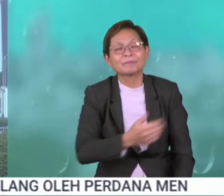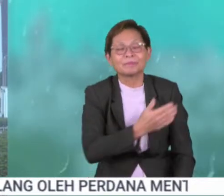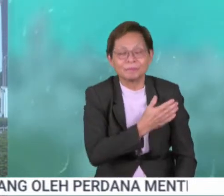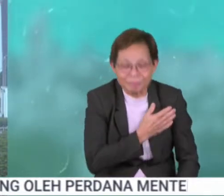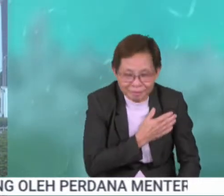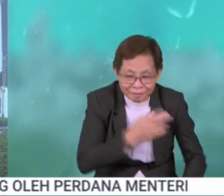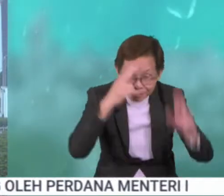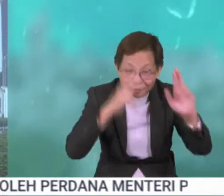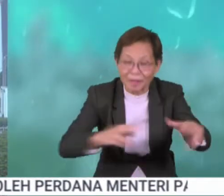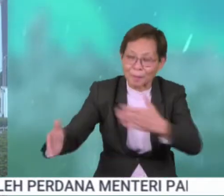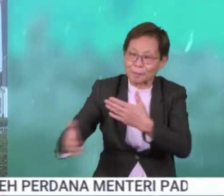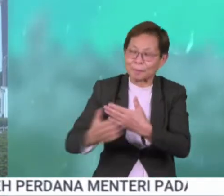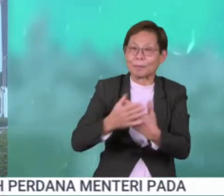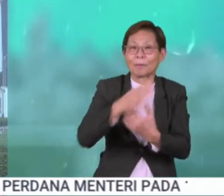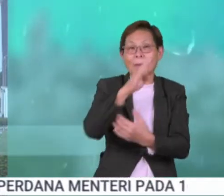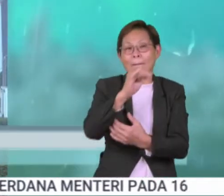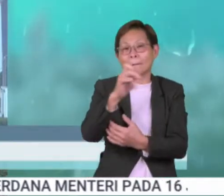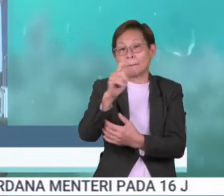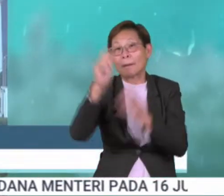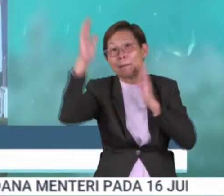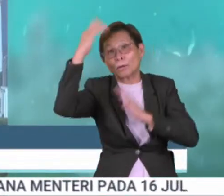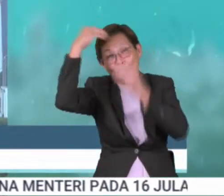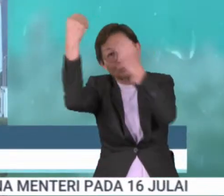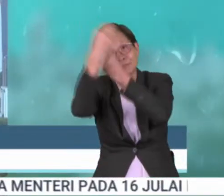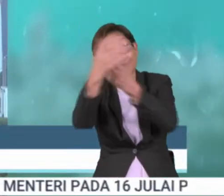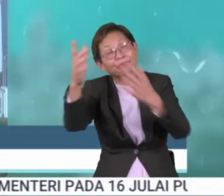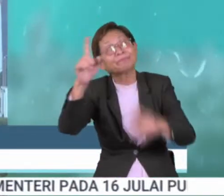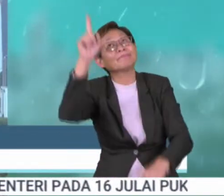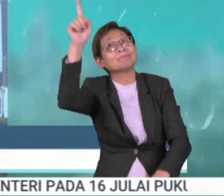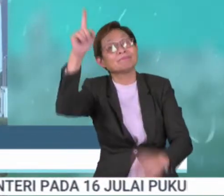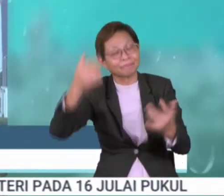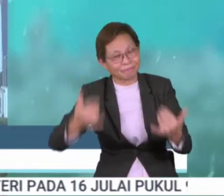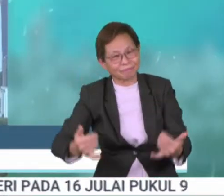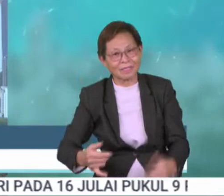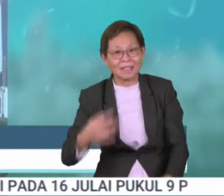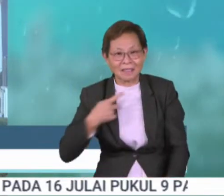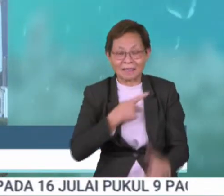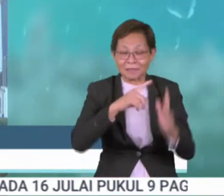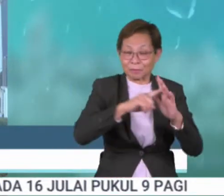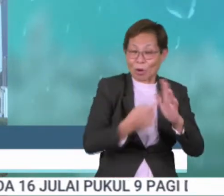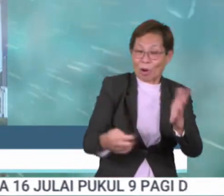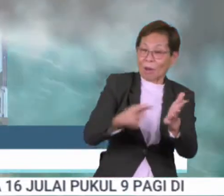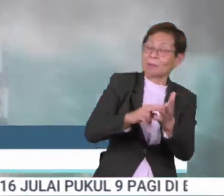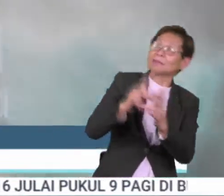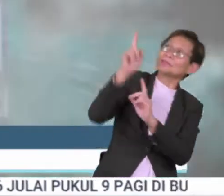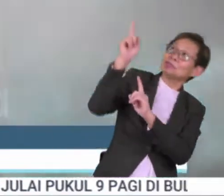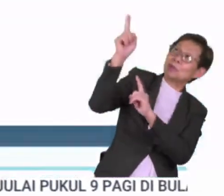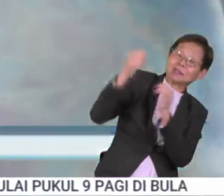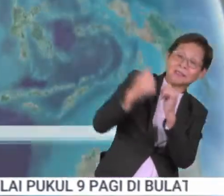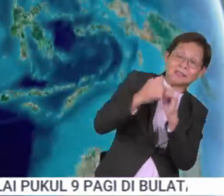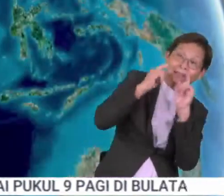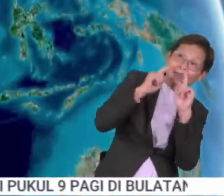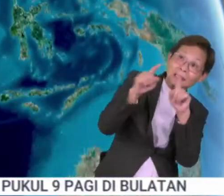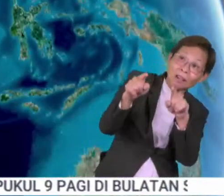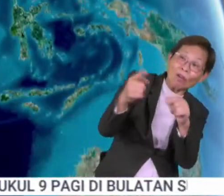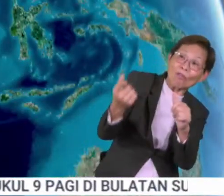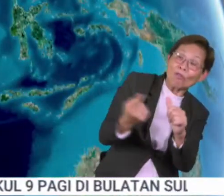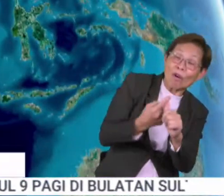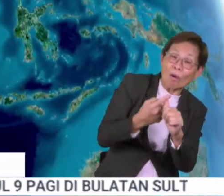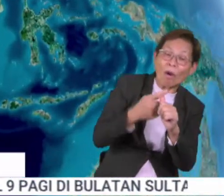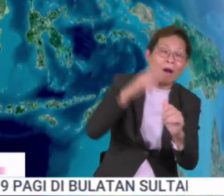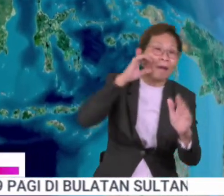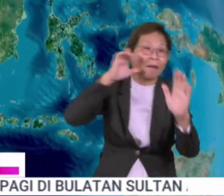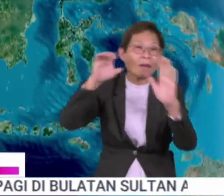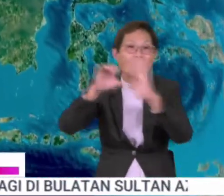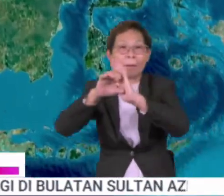Hormat, kembali bersama Jabatan Meteorologi Malaysia untuk informasi cuaca yang terkini. Baiklah, kita mulakan laporan cuaca pada petang ini dengan melihat terlebih dahulu